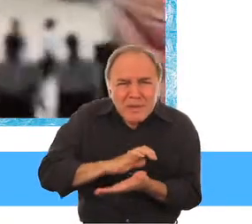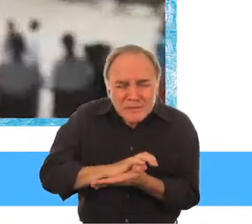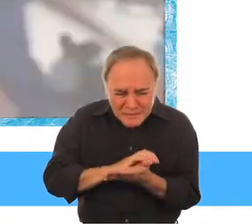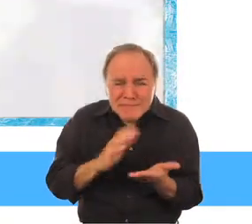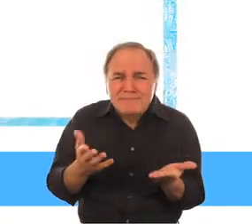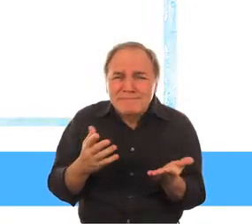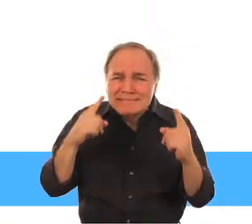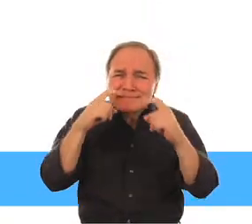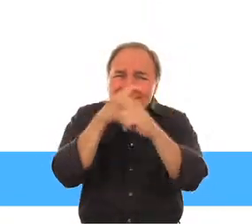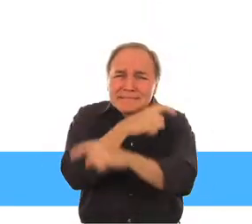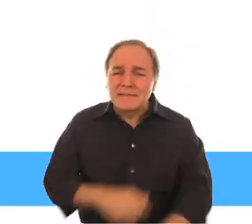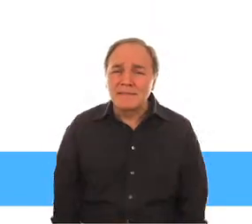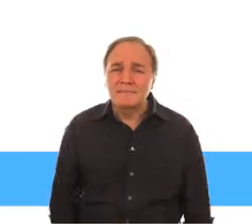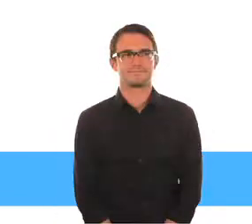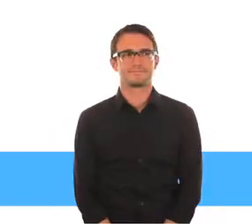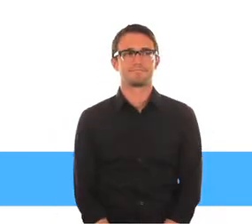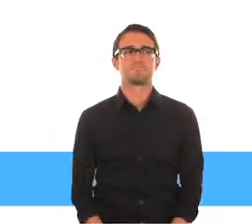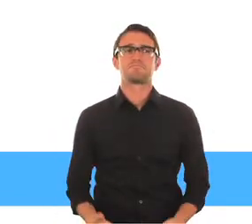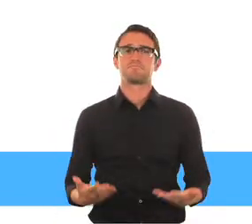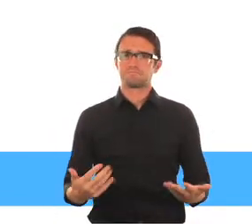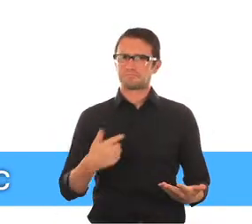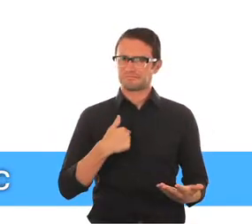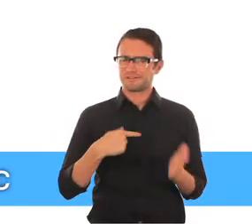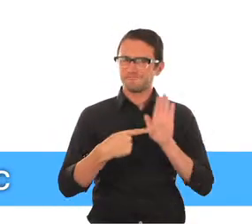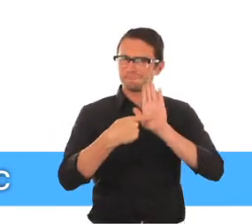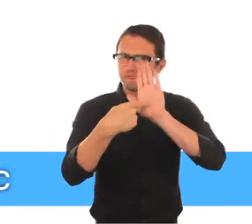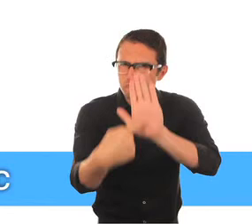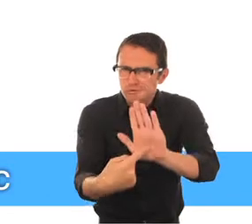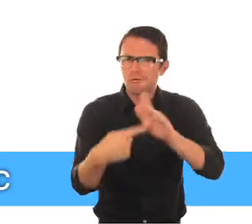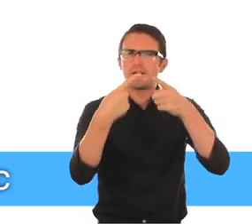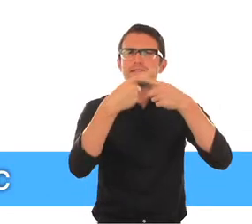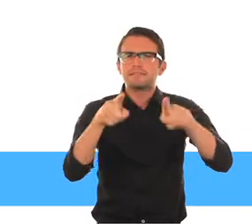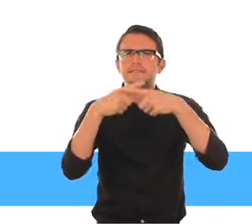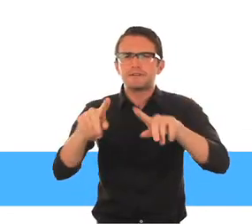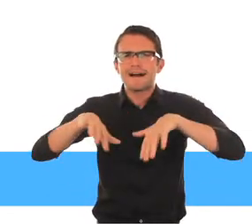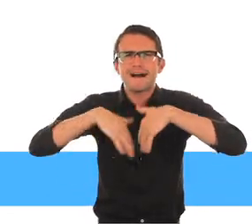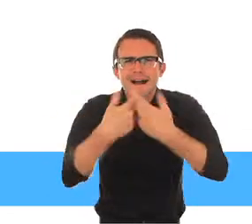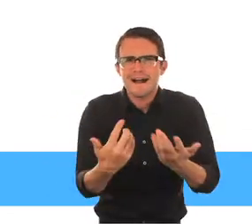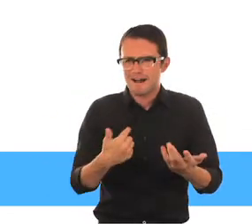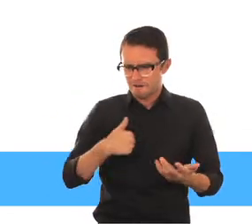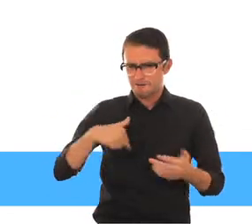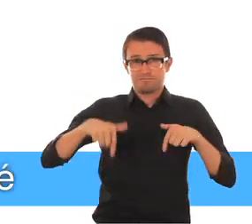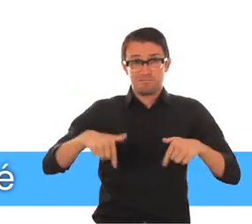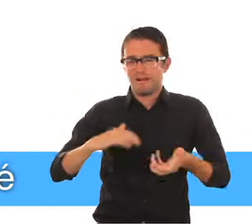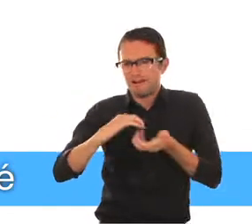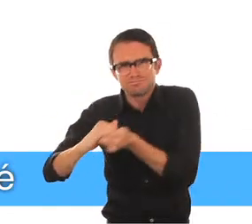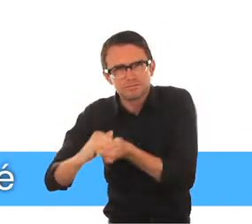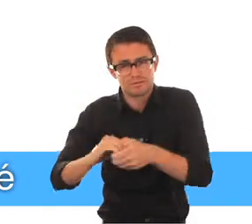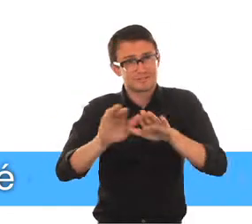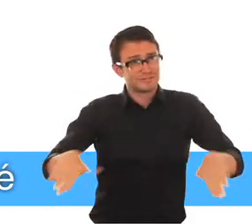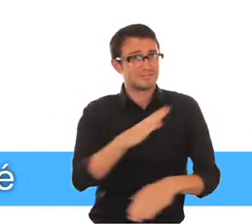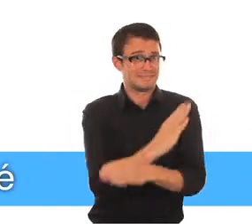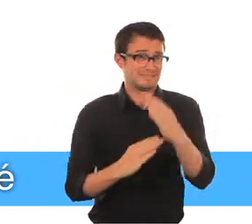livres. Nous allons maintenant donner quelques exemples en matière de collaboration avec les enfants handicapés. Avec nos